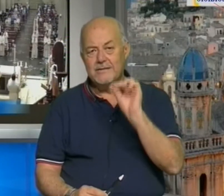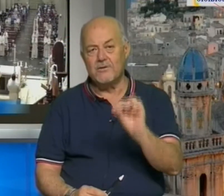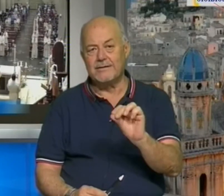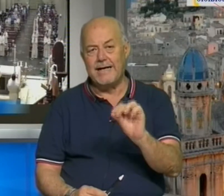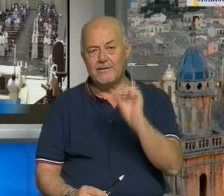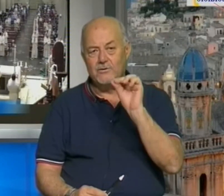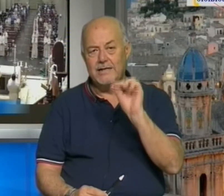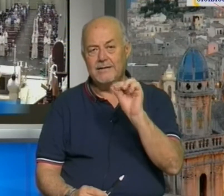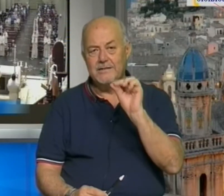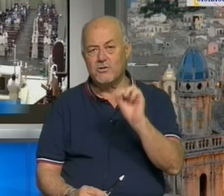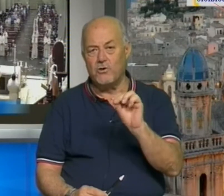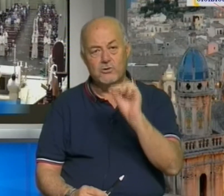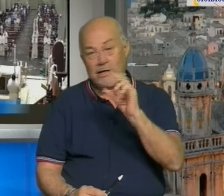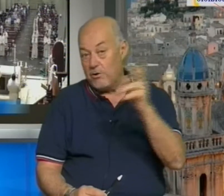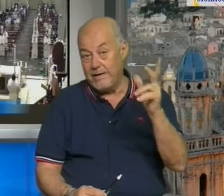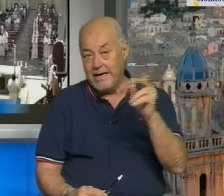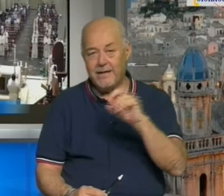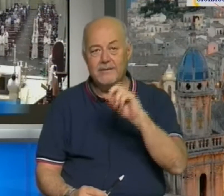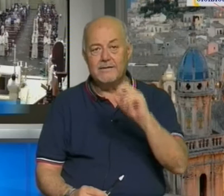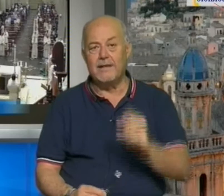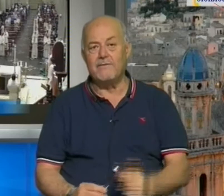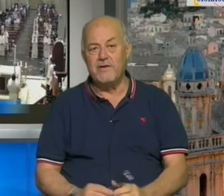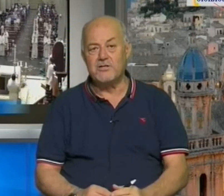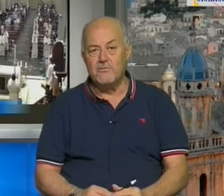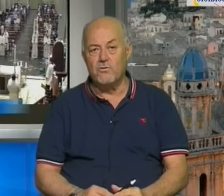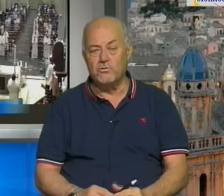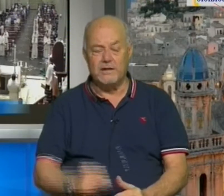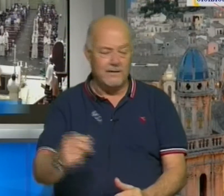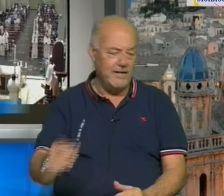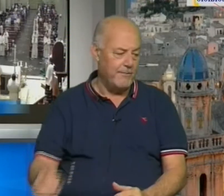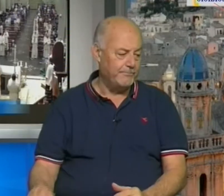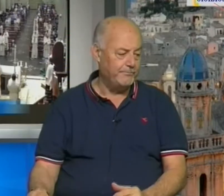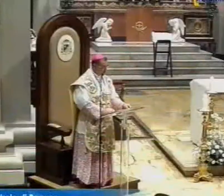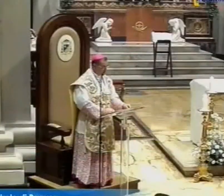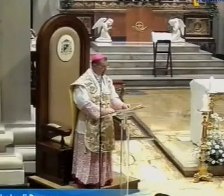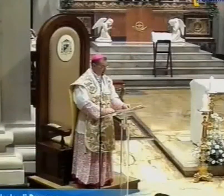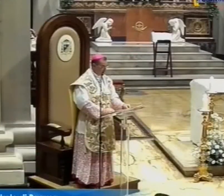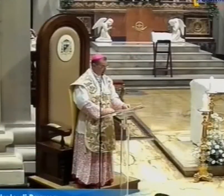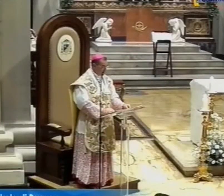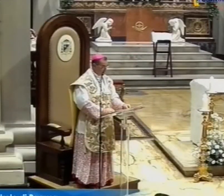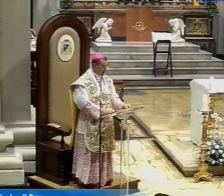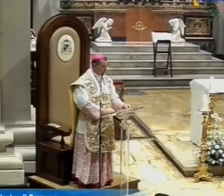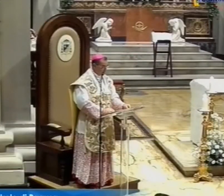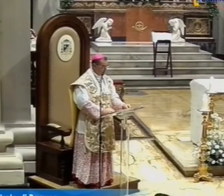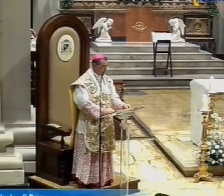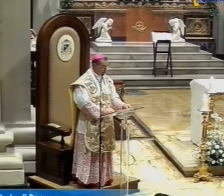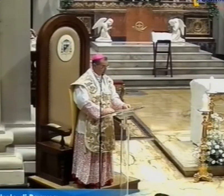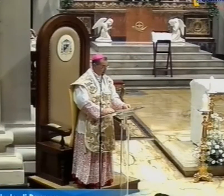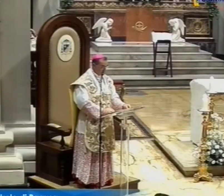3 minuti soltanto del discorso dell'omelia del vescovo Cuttitta. Vediamo. 10 anni